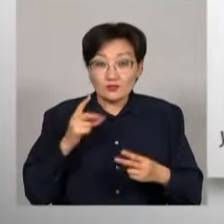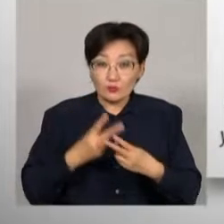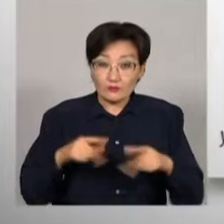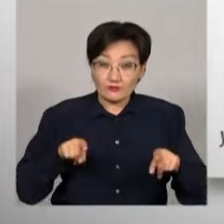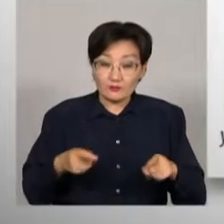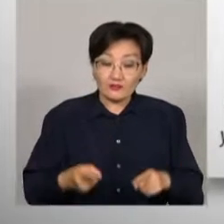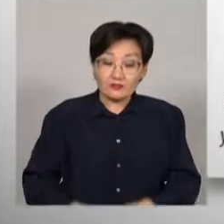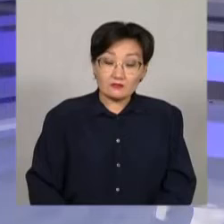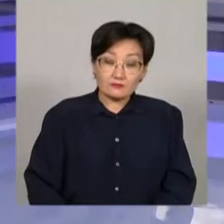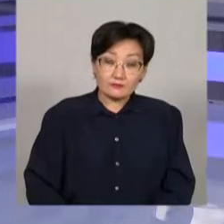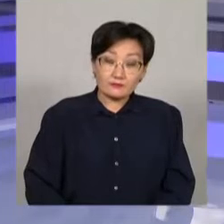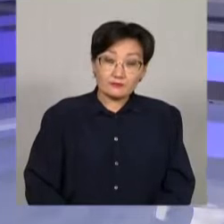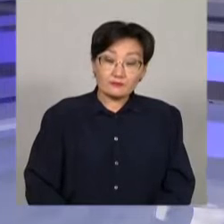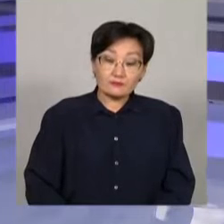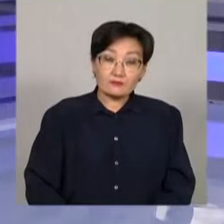ИВС.